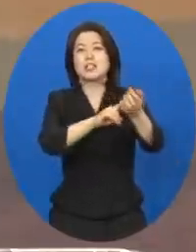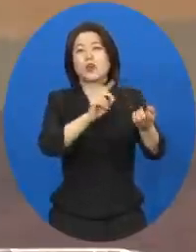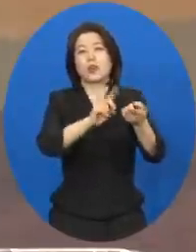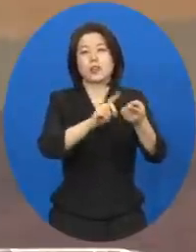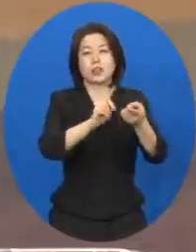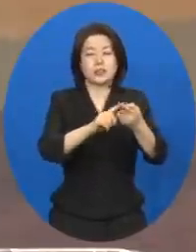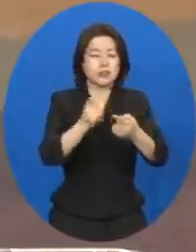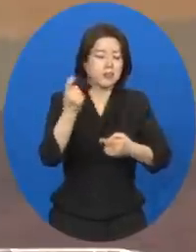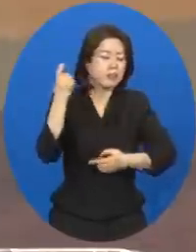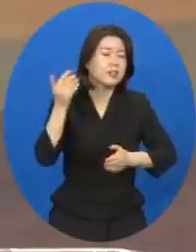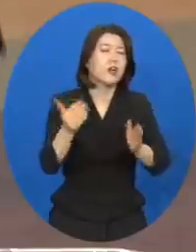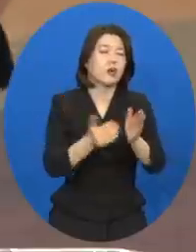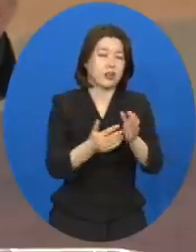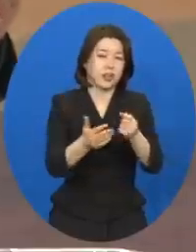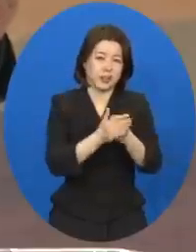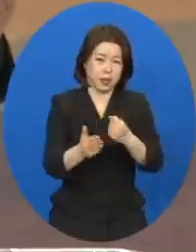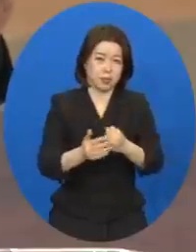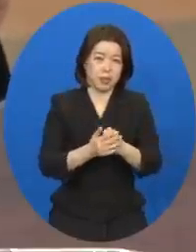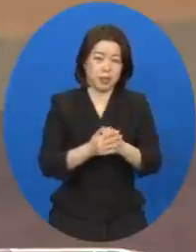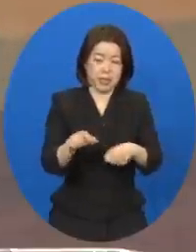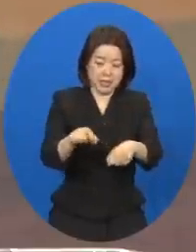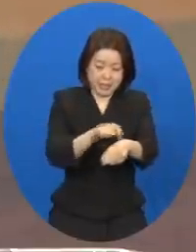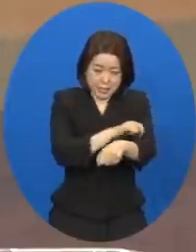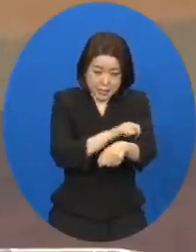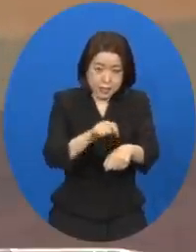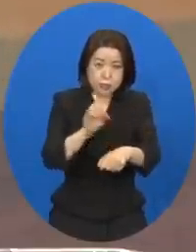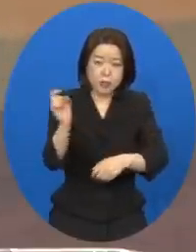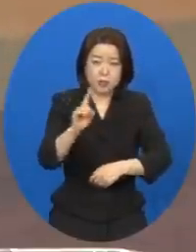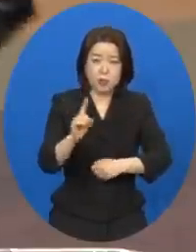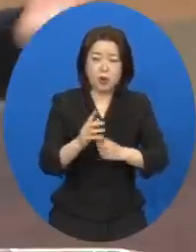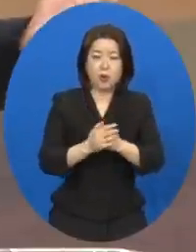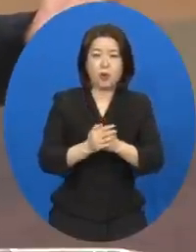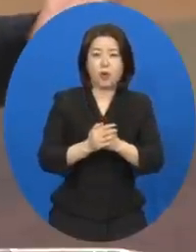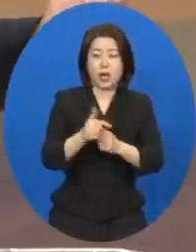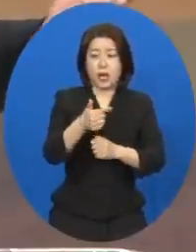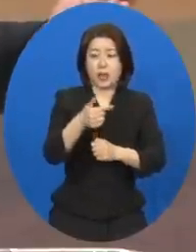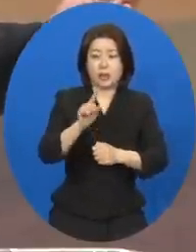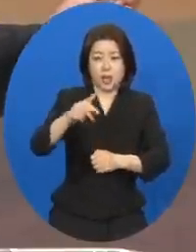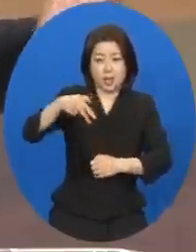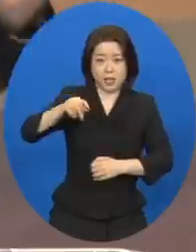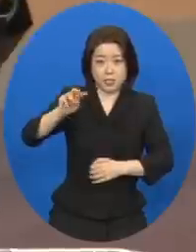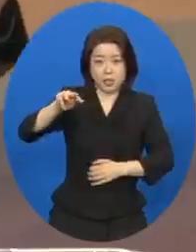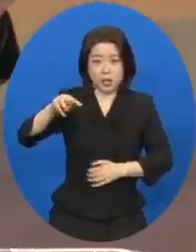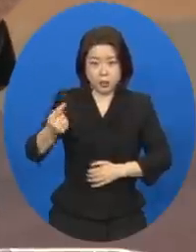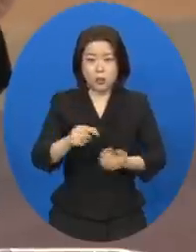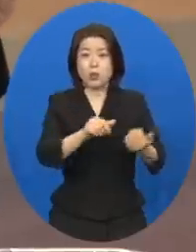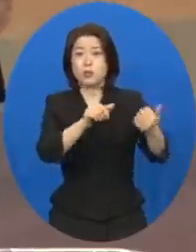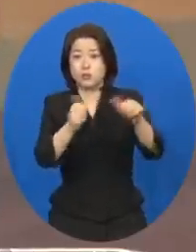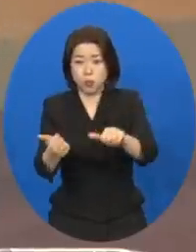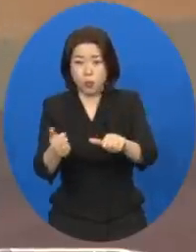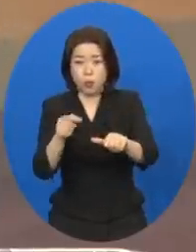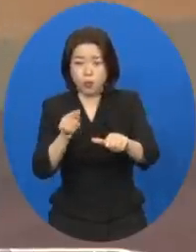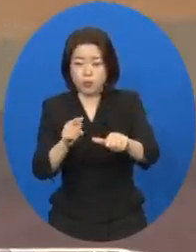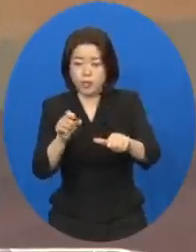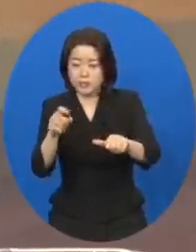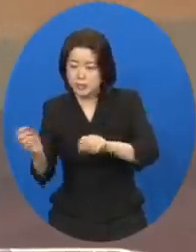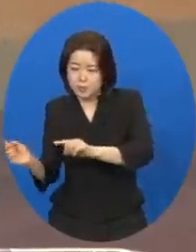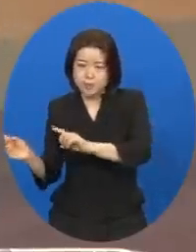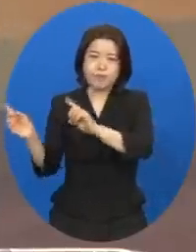때문이에요. 특히 얼마 전에 나사로가 죽었는데 그 나사로를